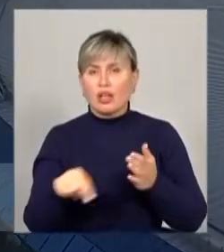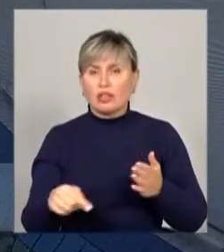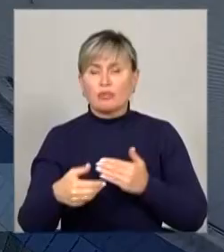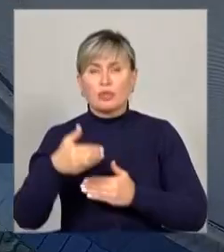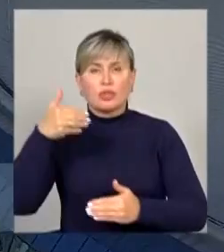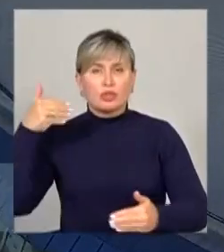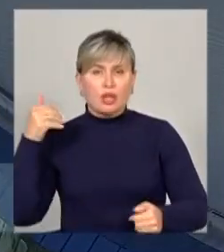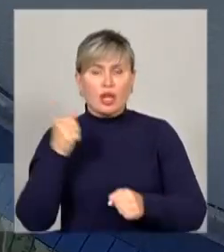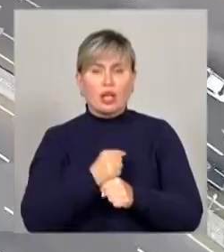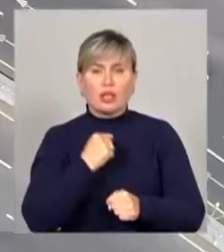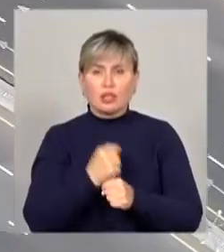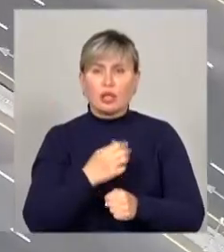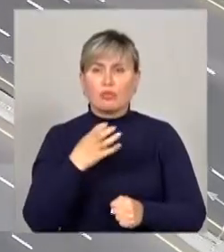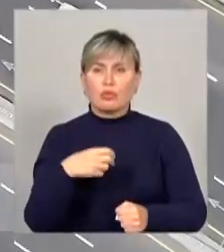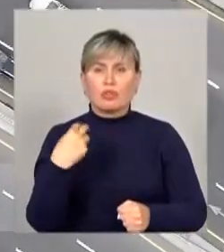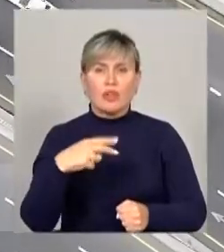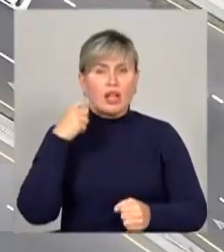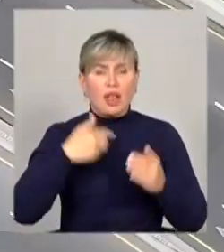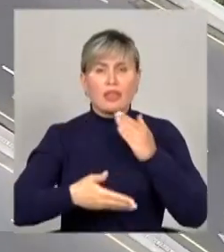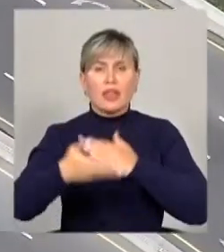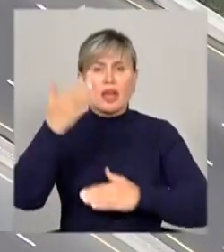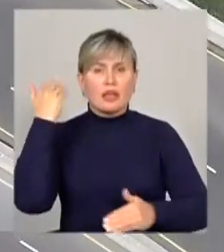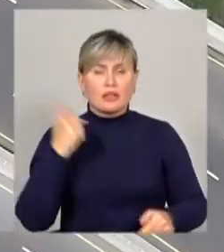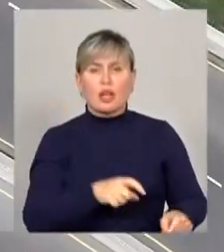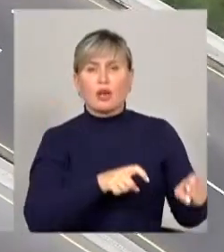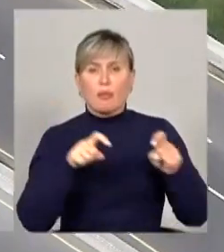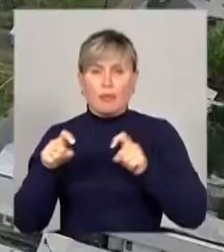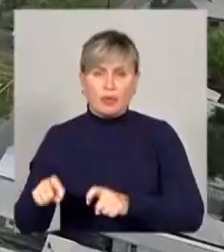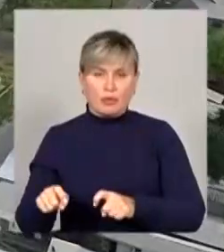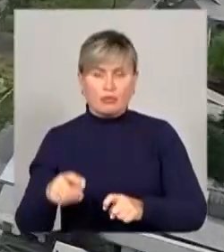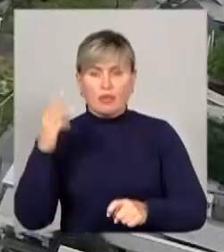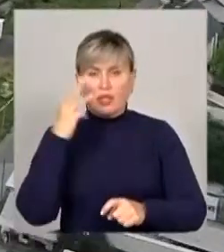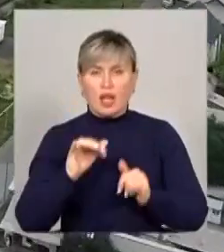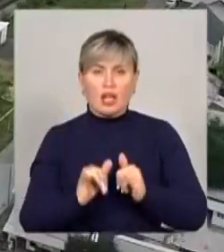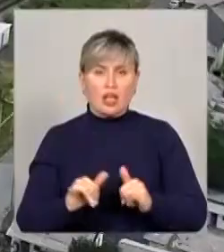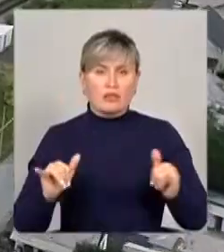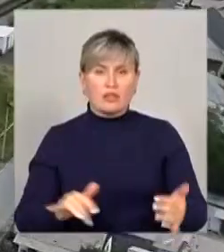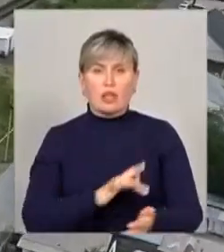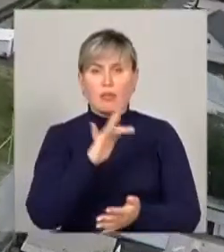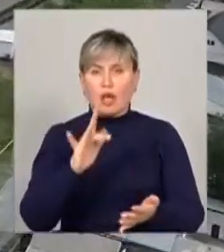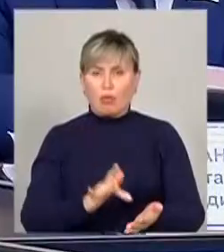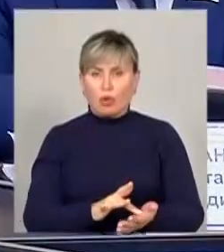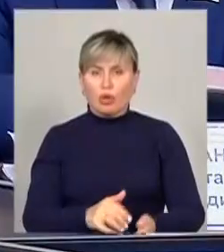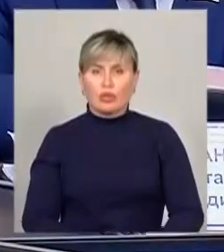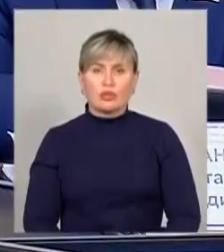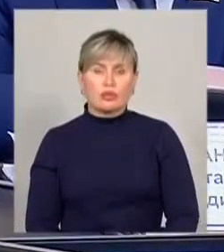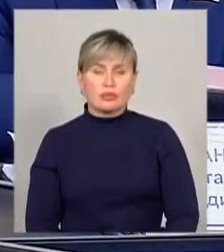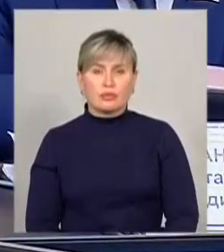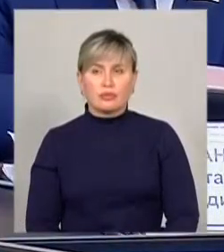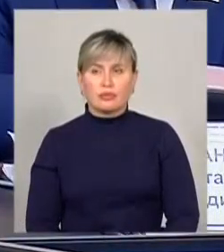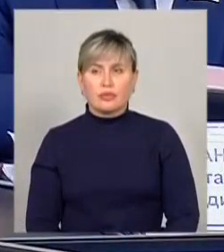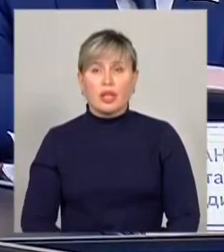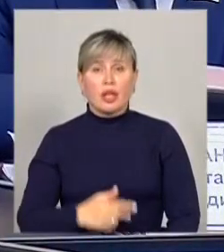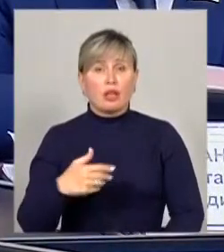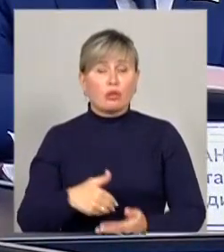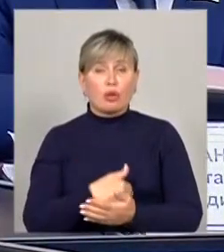предыдущего, разработанного еще 20 лет назад, переход на полицентрическую модель развития мегаполиса. Новый генеральный